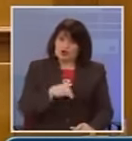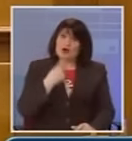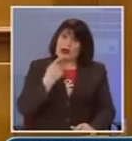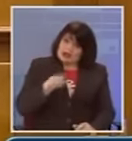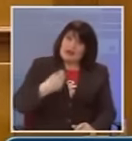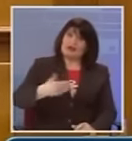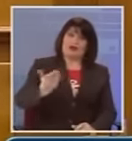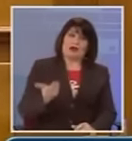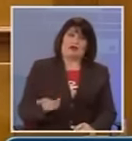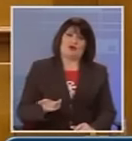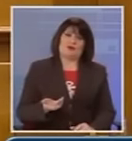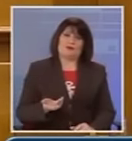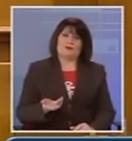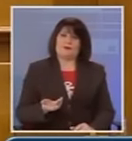εξαγγέλλεται.